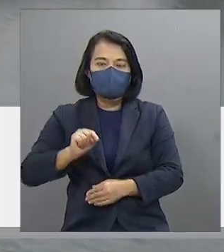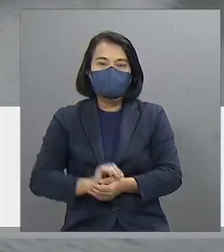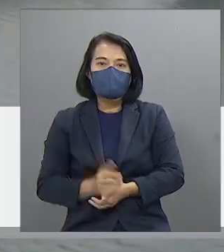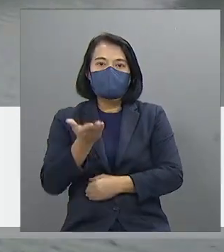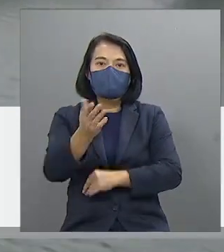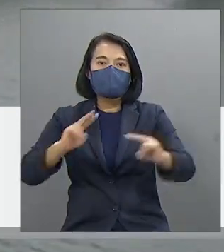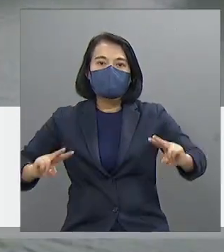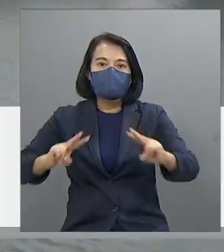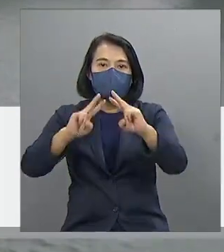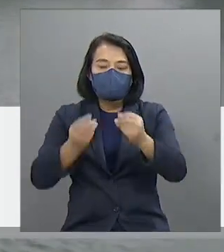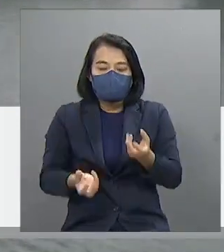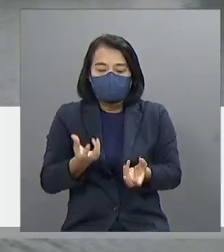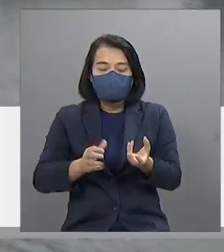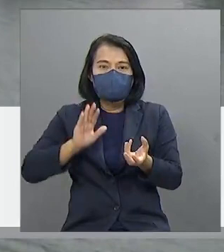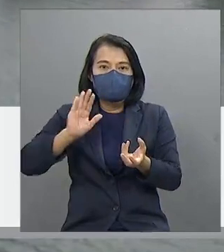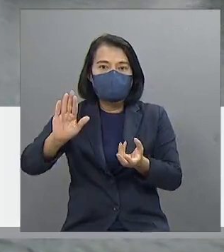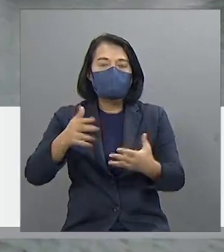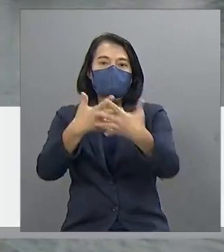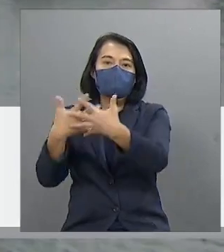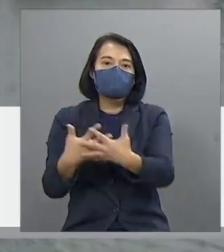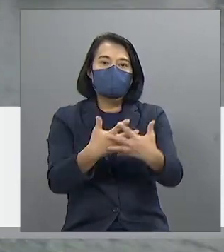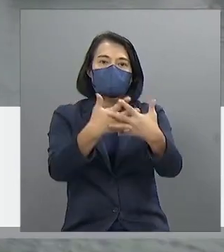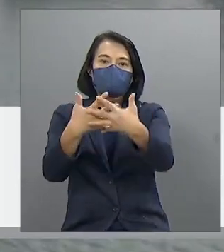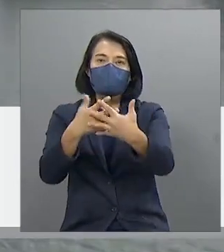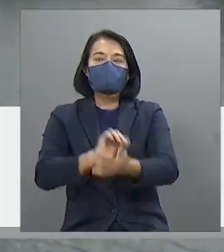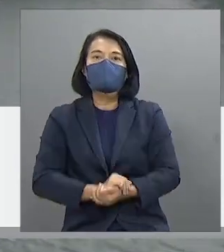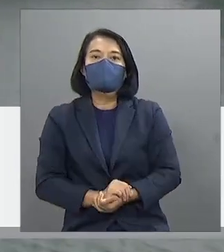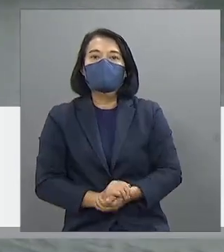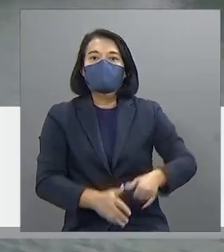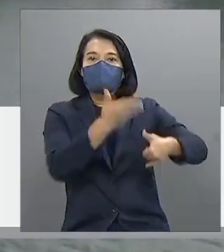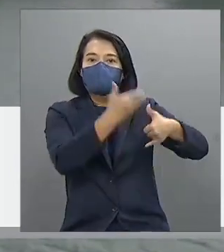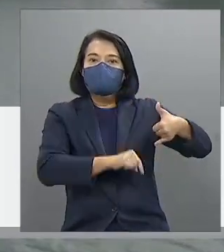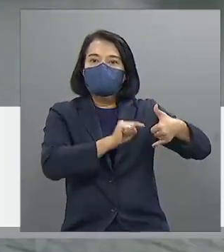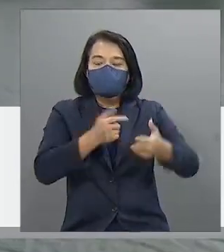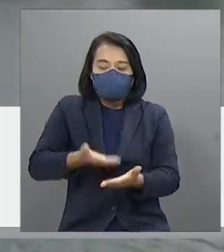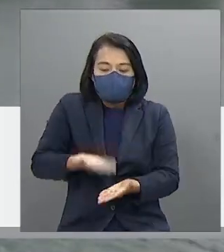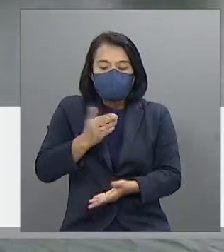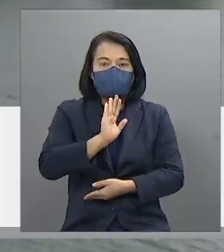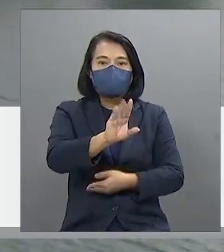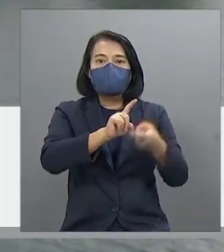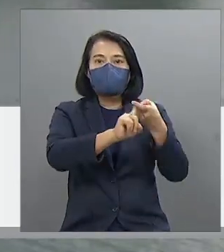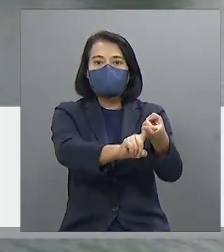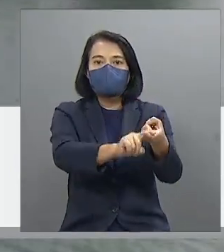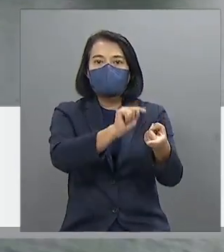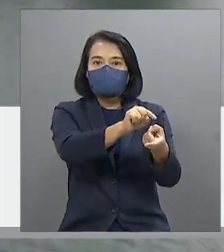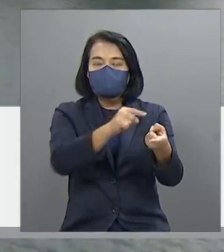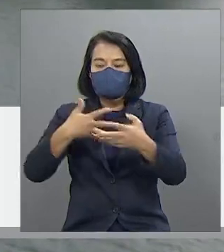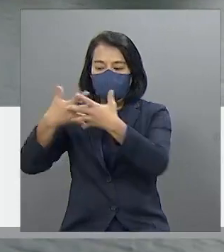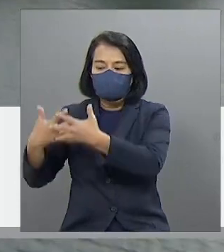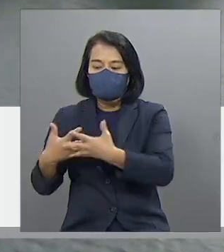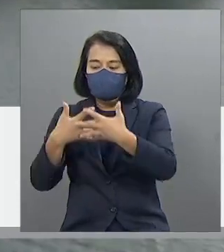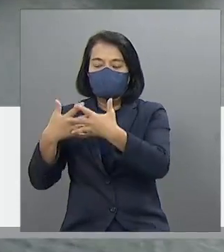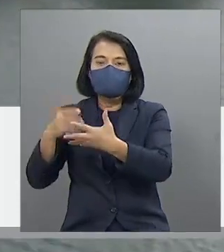ฐอเมริกาครับทั้งนี้เคริมอฟเป็นหนึ่งในมหาเศรษฐีของรัสเซียที่ถูกสหรัฐอเมริกาและสหภาพยุโรป